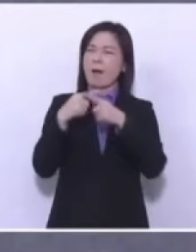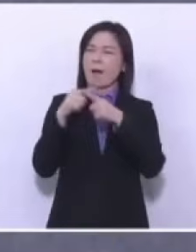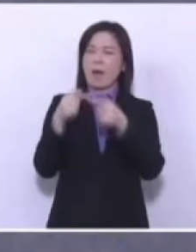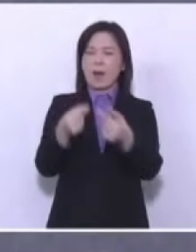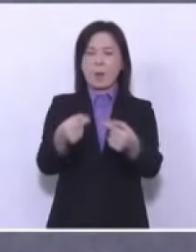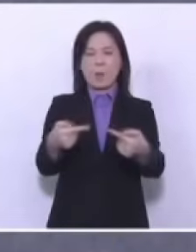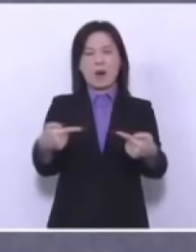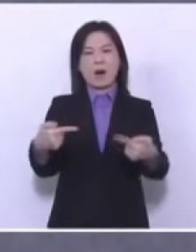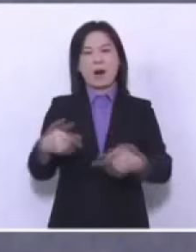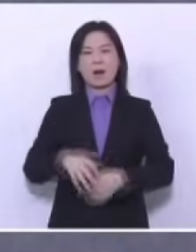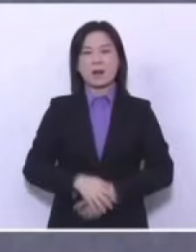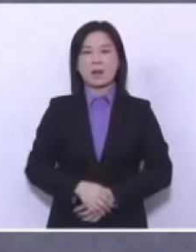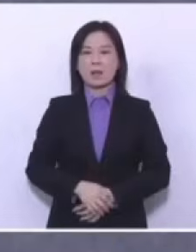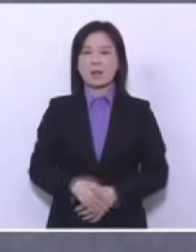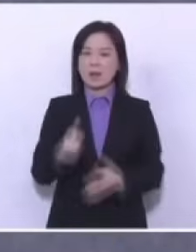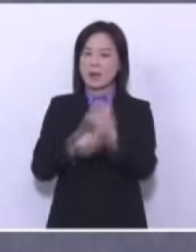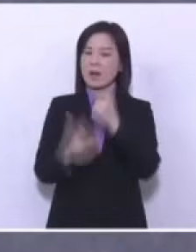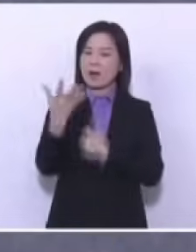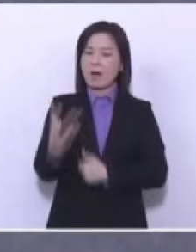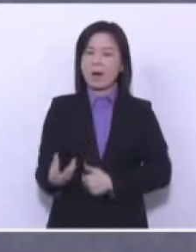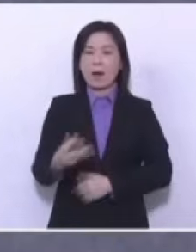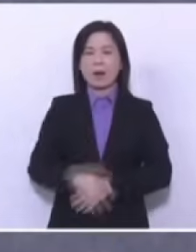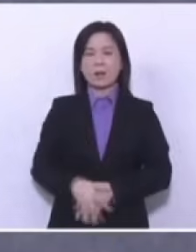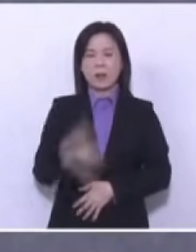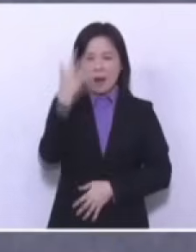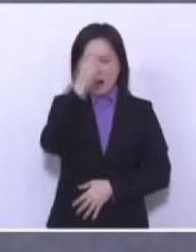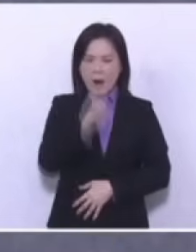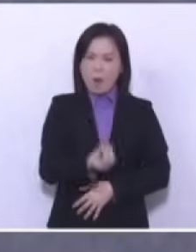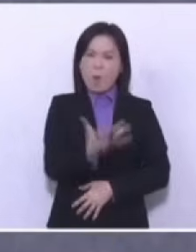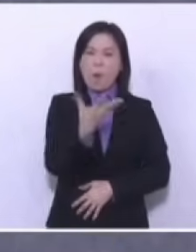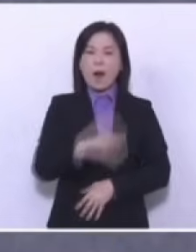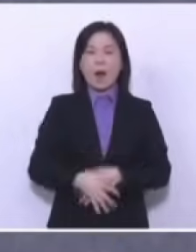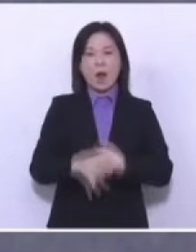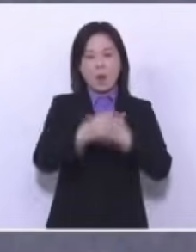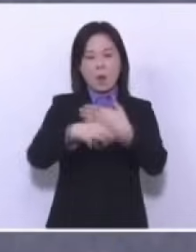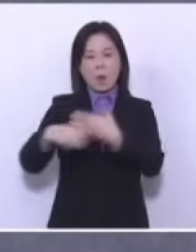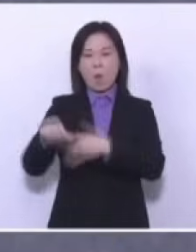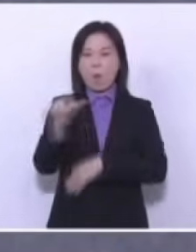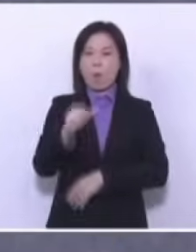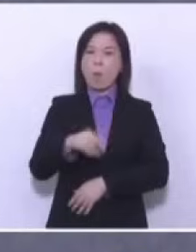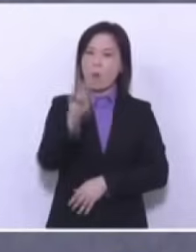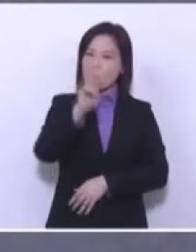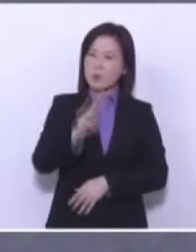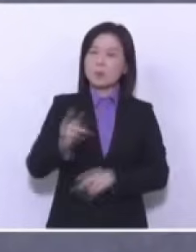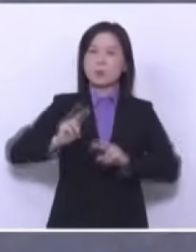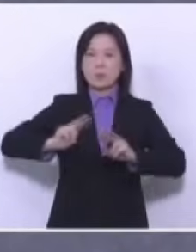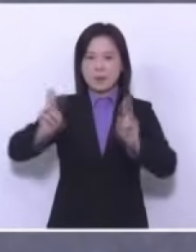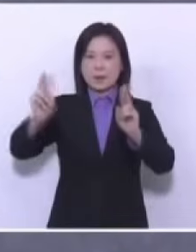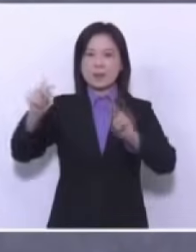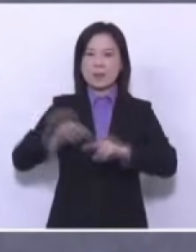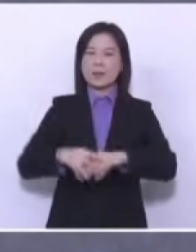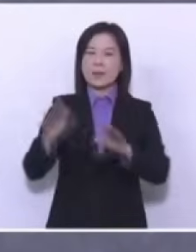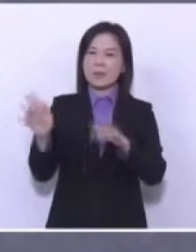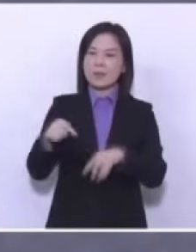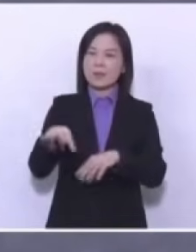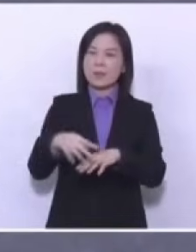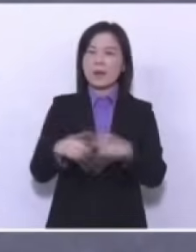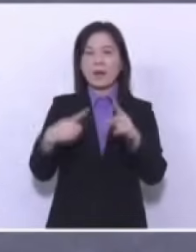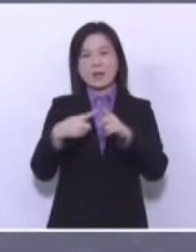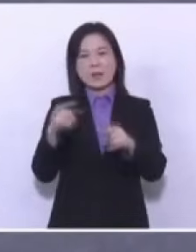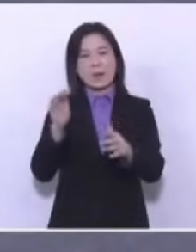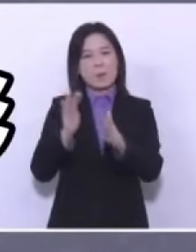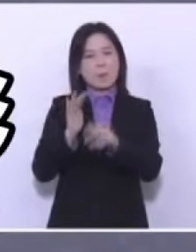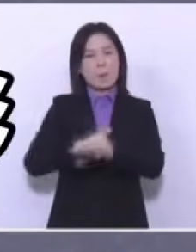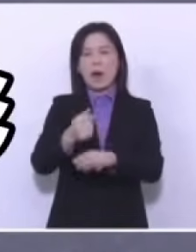大。少子化、高龄化、五缺、缺水、缺电、缺工、缺地、缺人